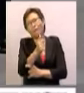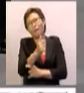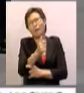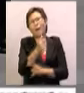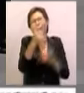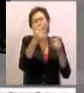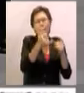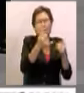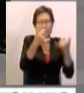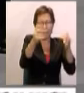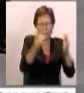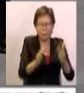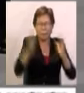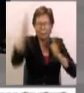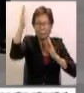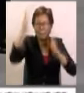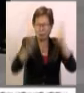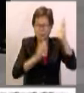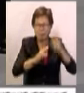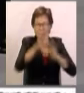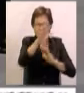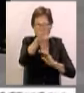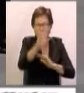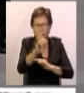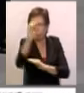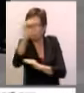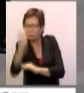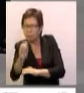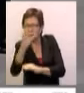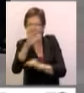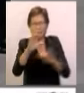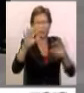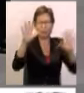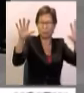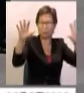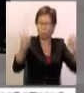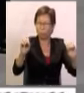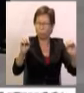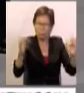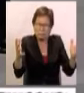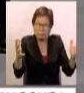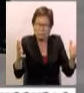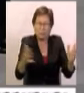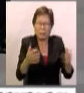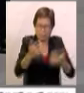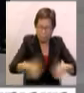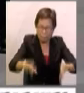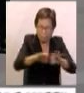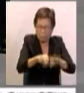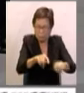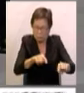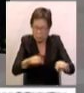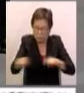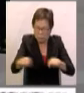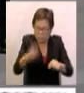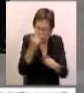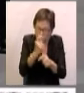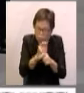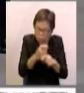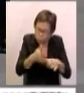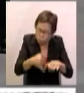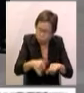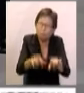bintang negara pula kabarnya masih 50-50, Fazli. Ya, yang penting kekalkan momentum ketika aksi separuh akhir pertama tempoh